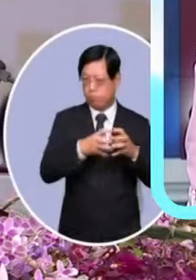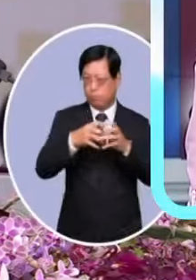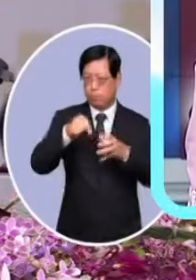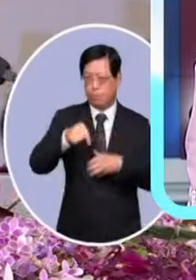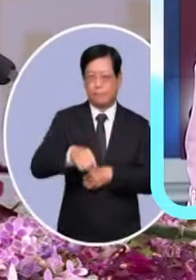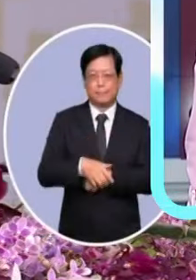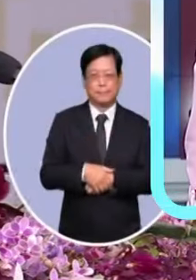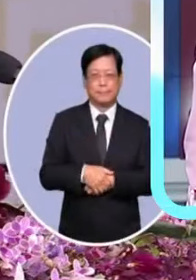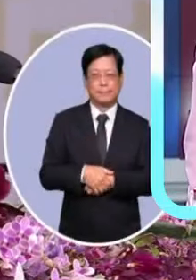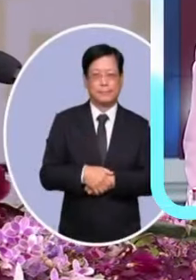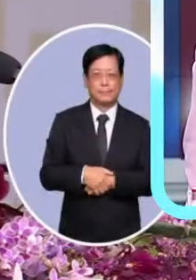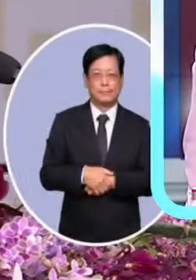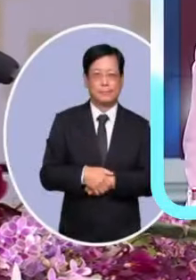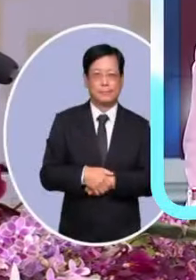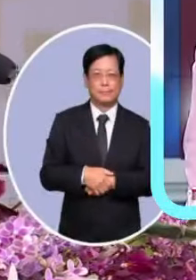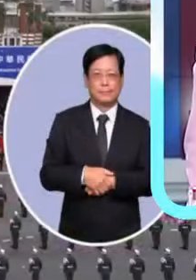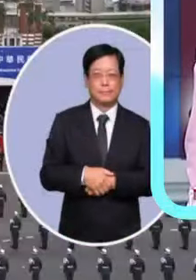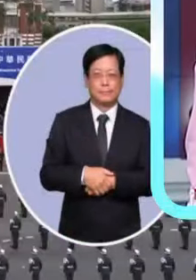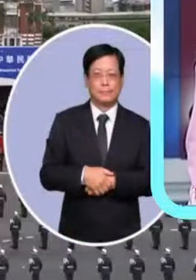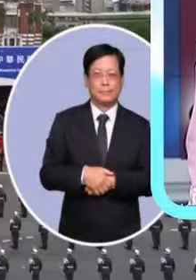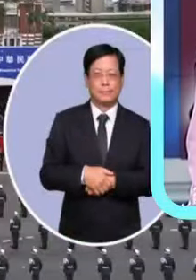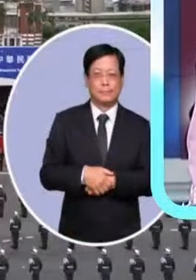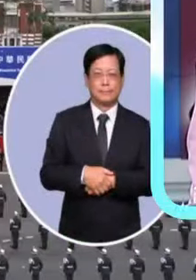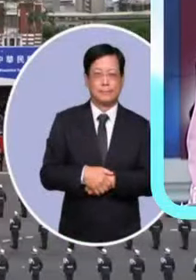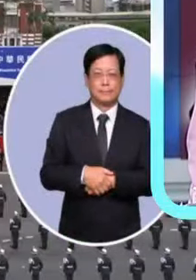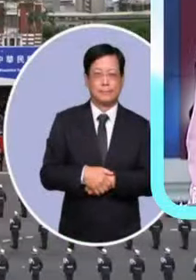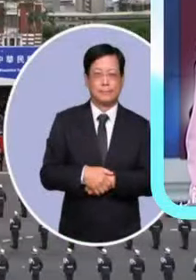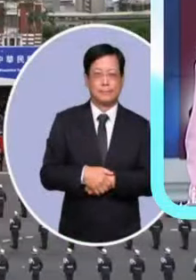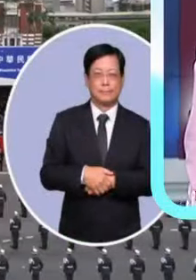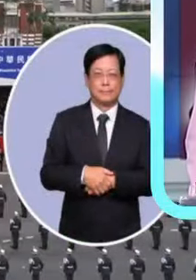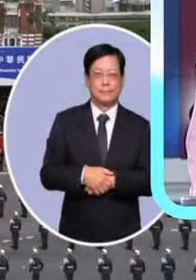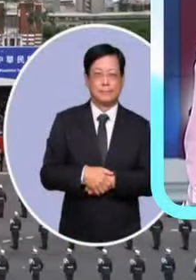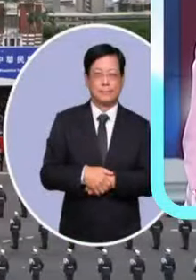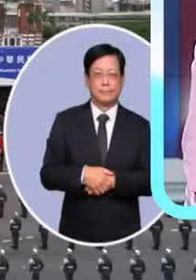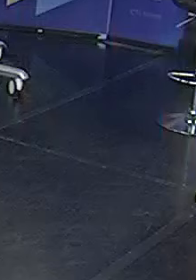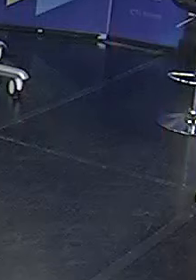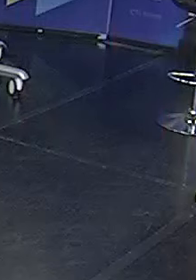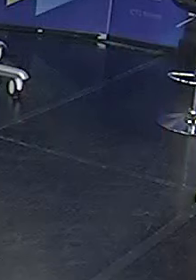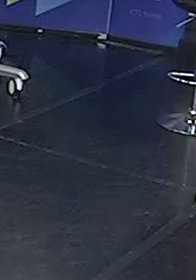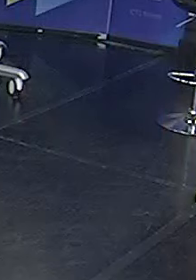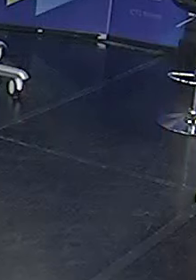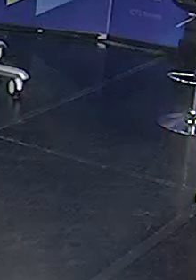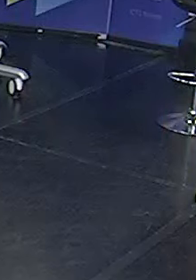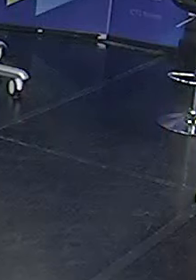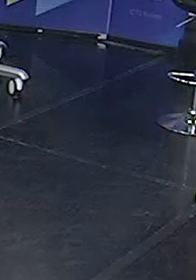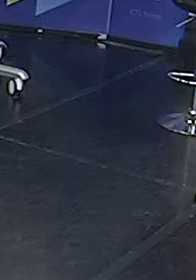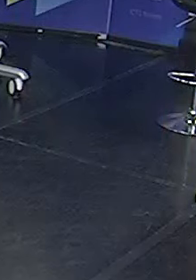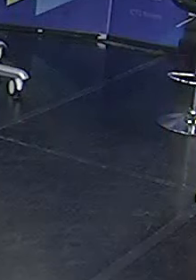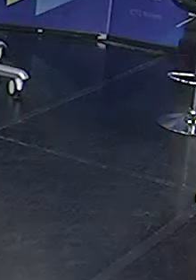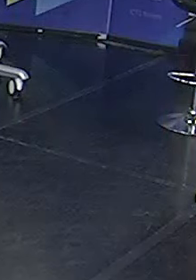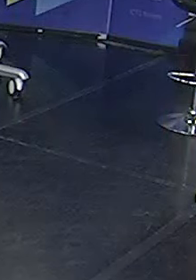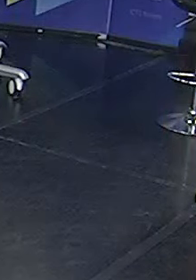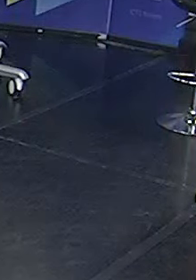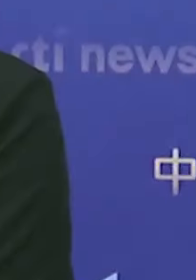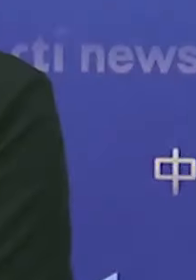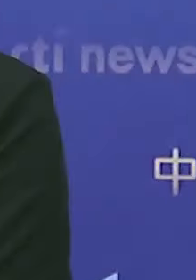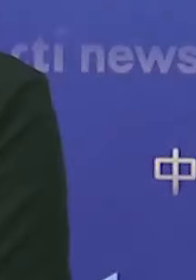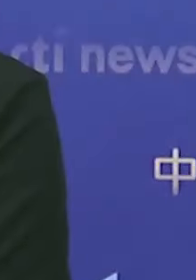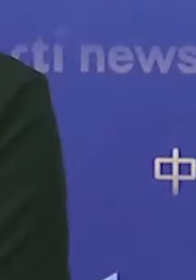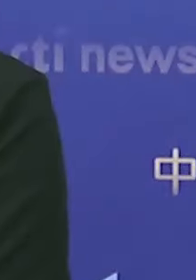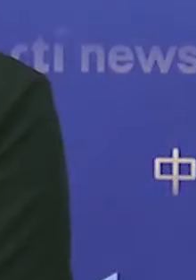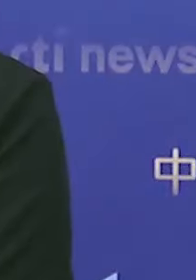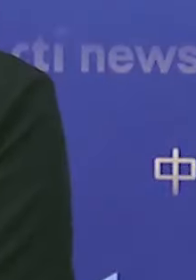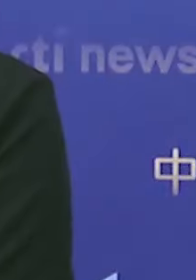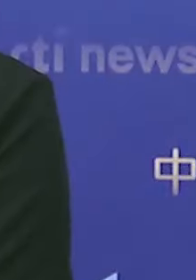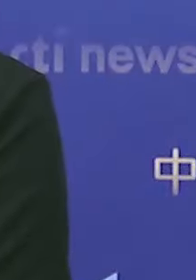文执政八年，民视跟三立总共拿到95亿， 对， 对不对？我的意思就是说。你讲一两